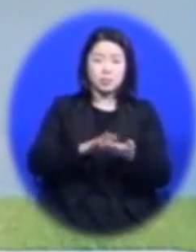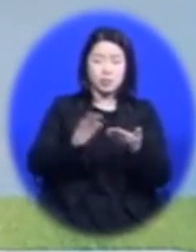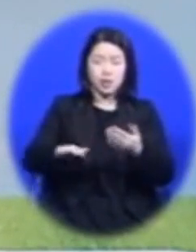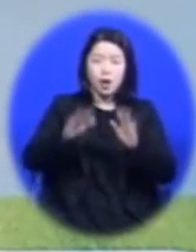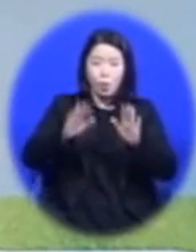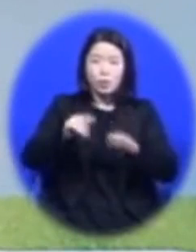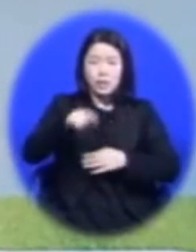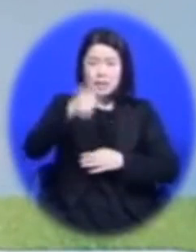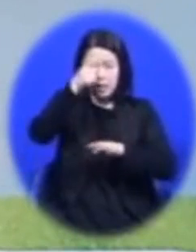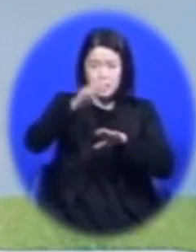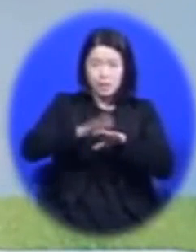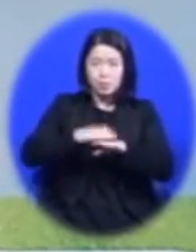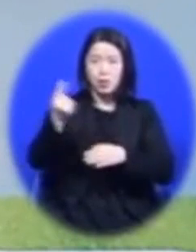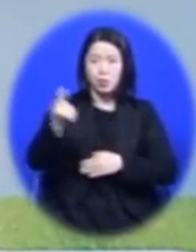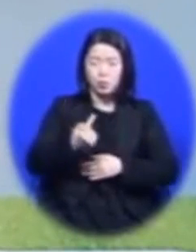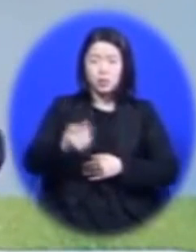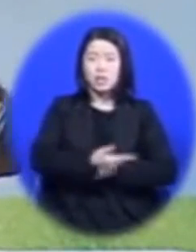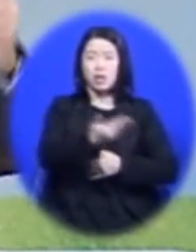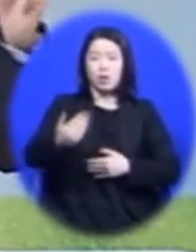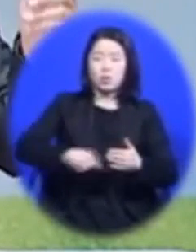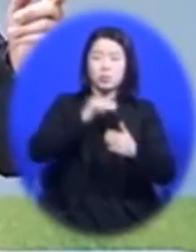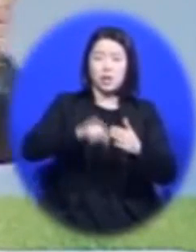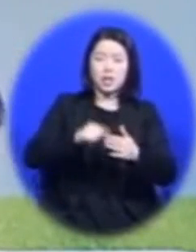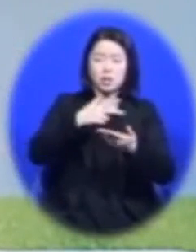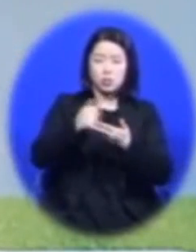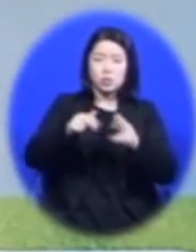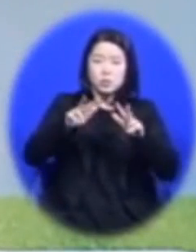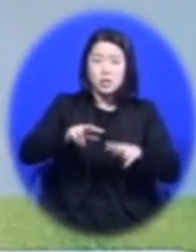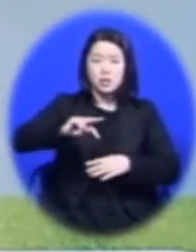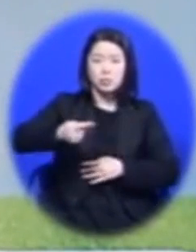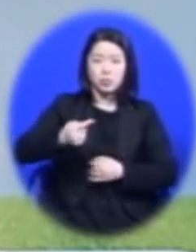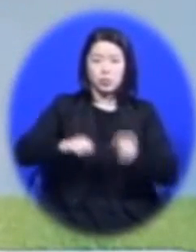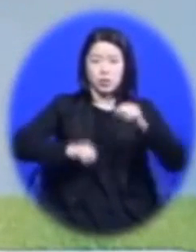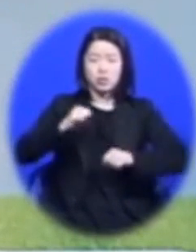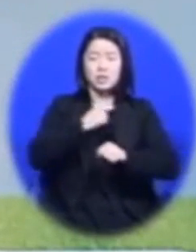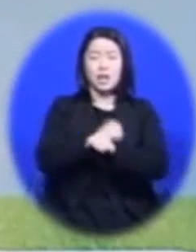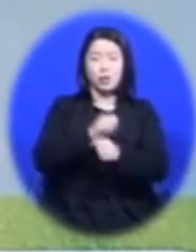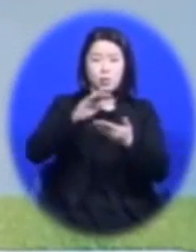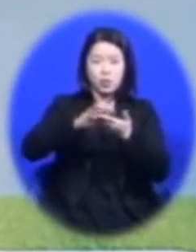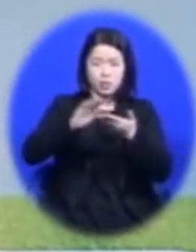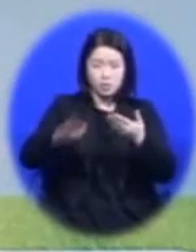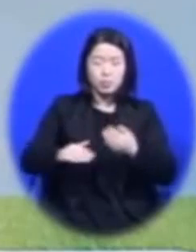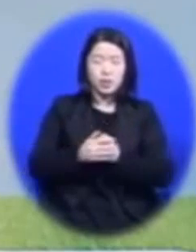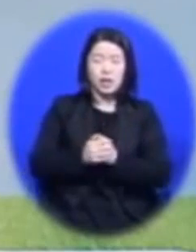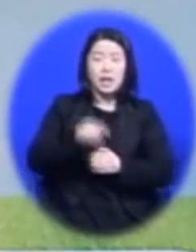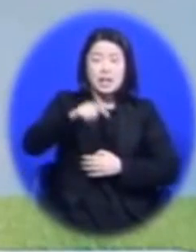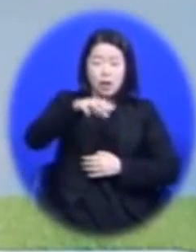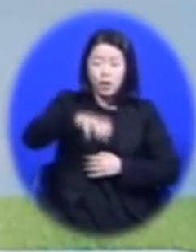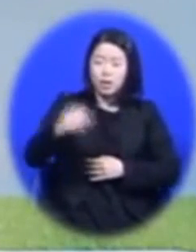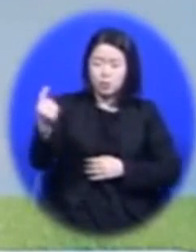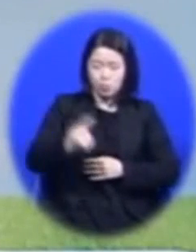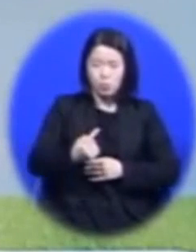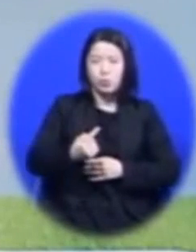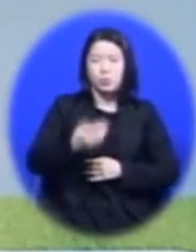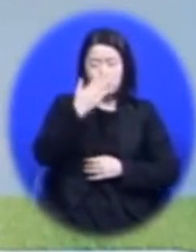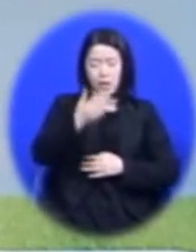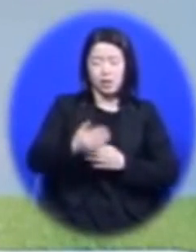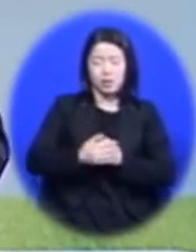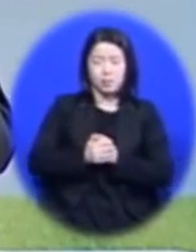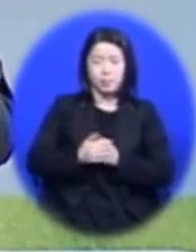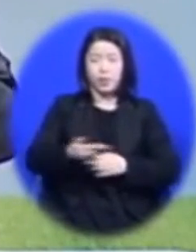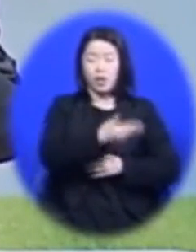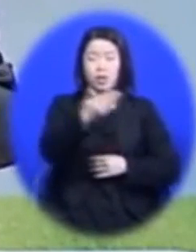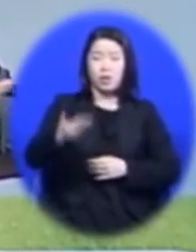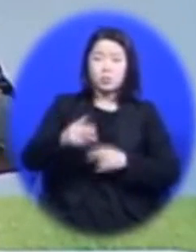이 예배에 오신 여러분들 안에 주님은 지금도 역사하고 계십니다. 그러니 여기까지 오신 거예요.